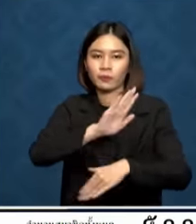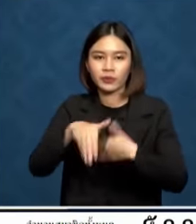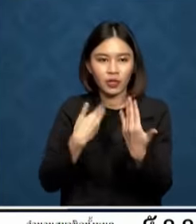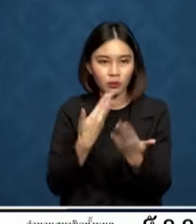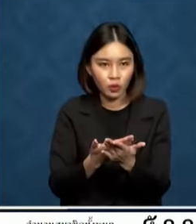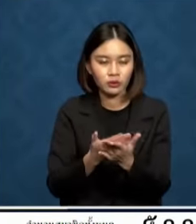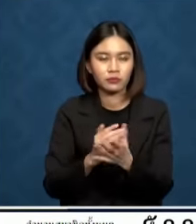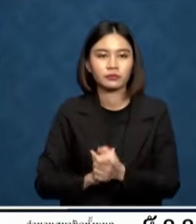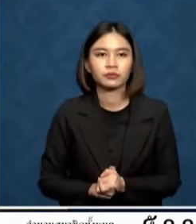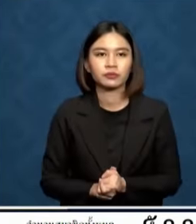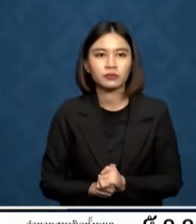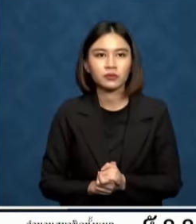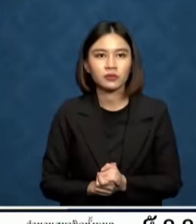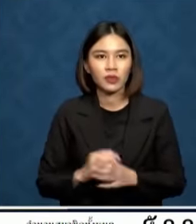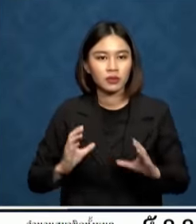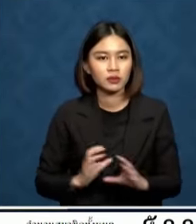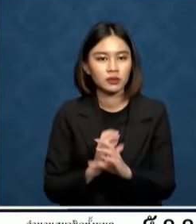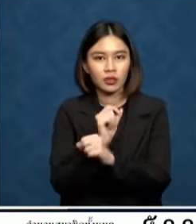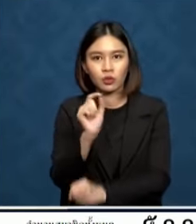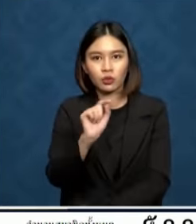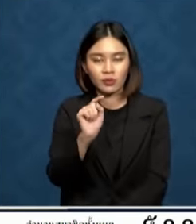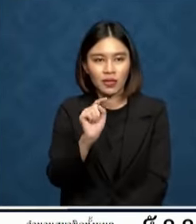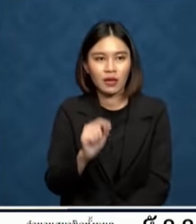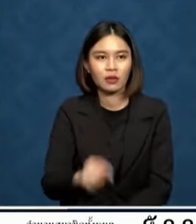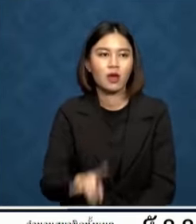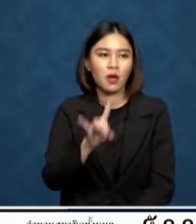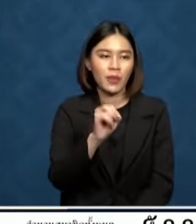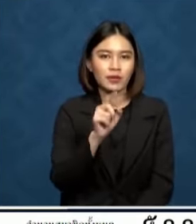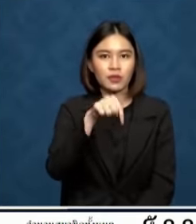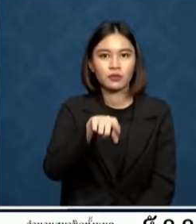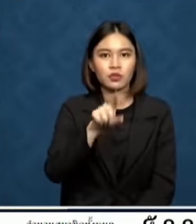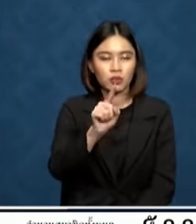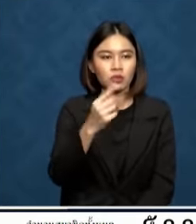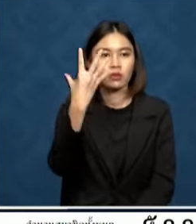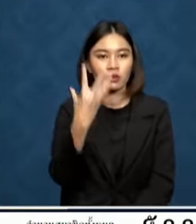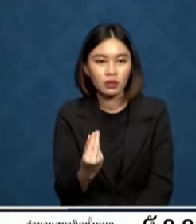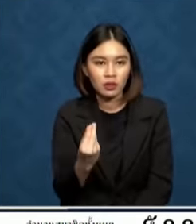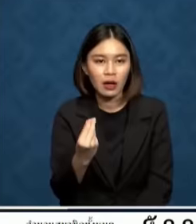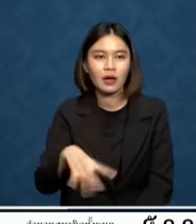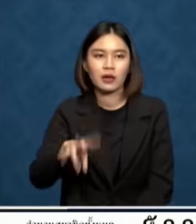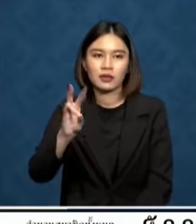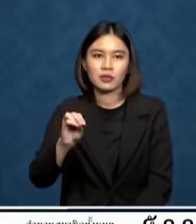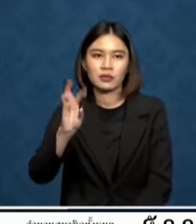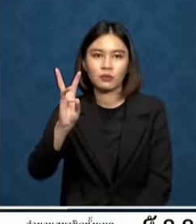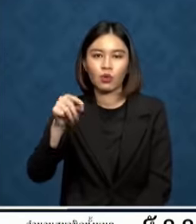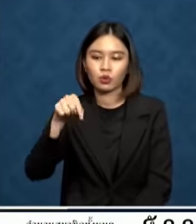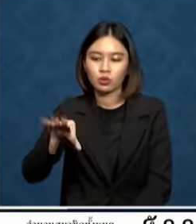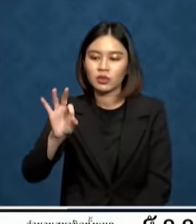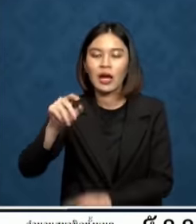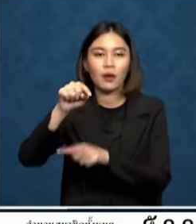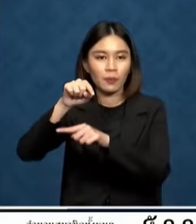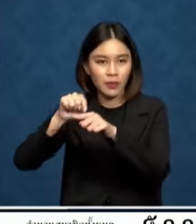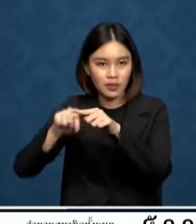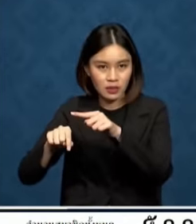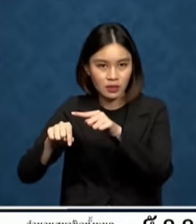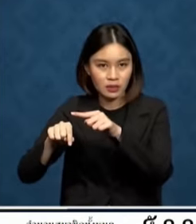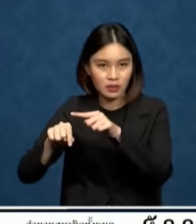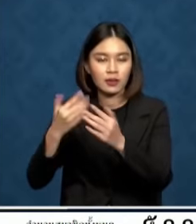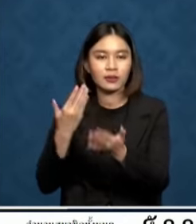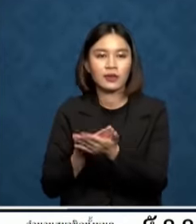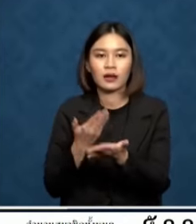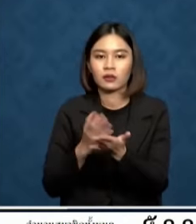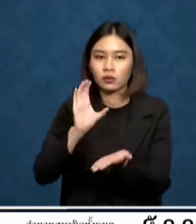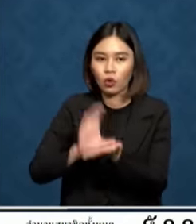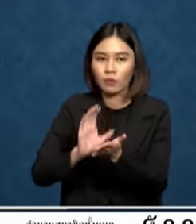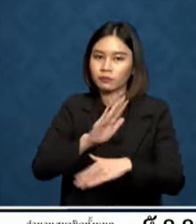หมดปรากฏว่าปีนี้จาก 80.1เหลือแค่76.5 perของวงเงินงบ